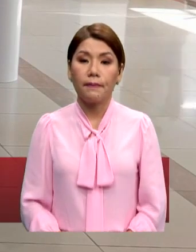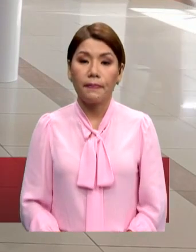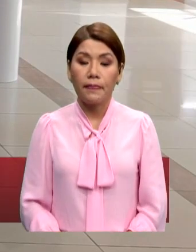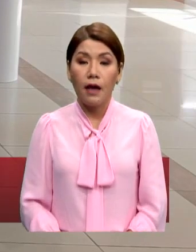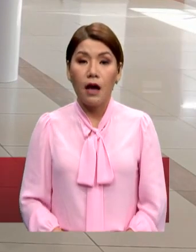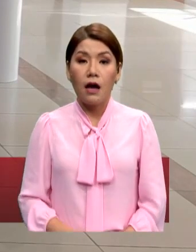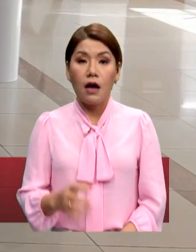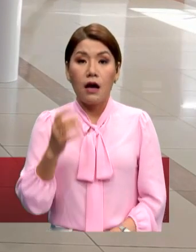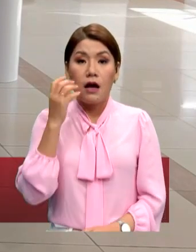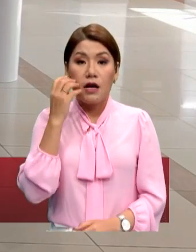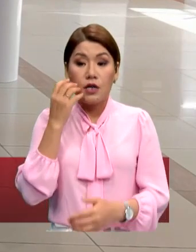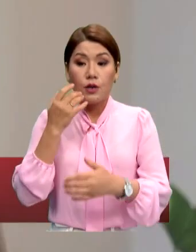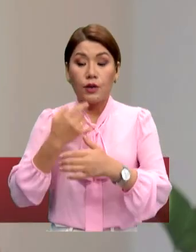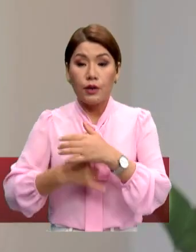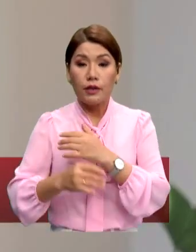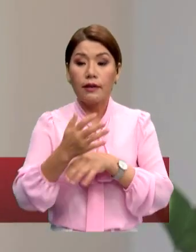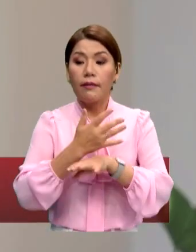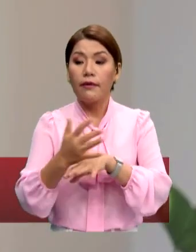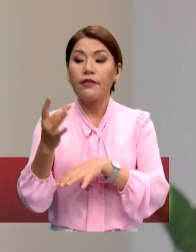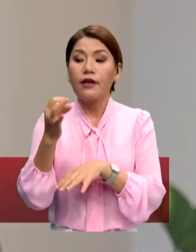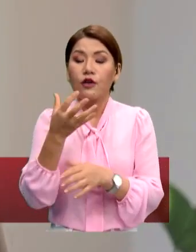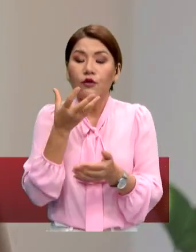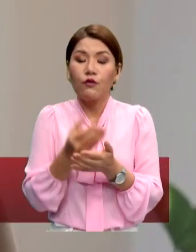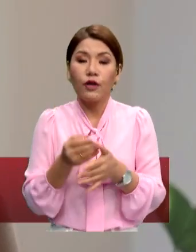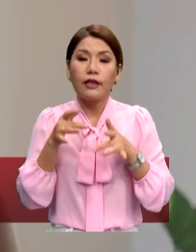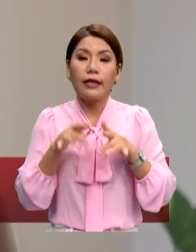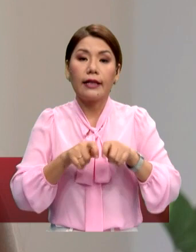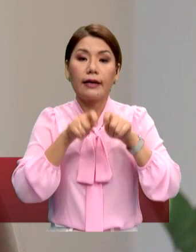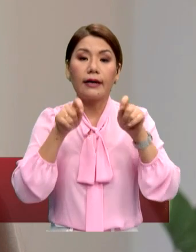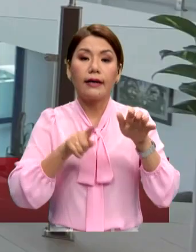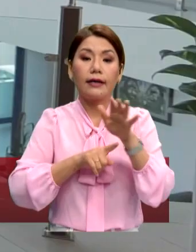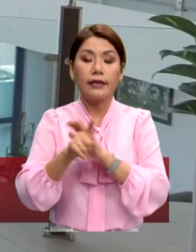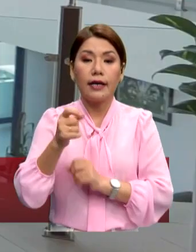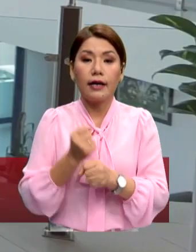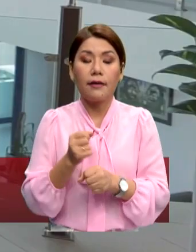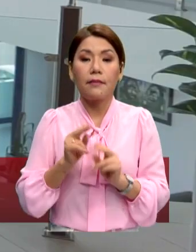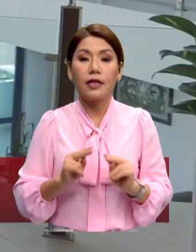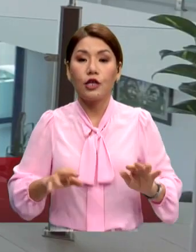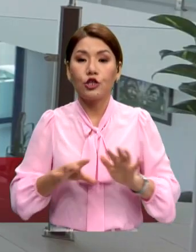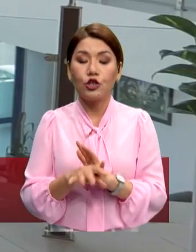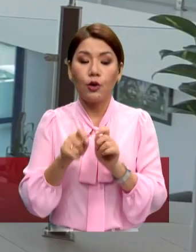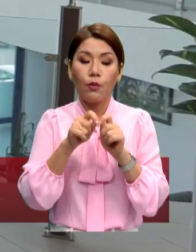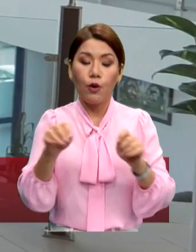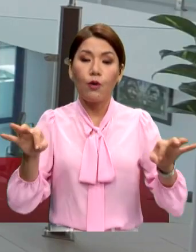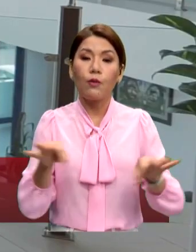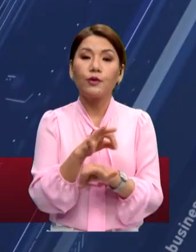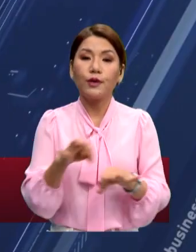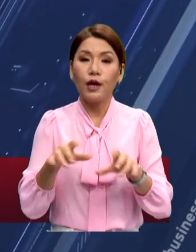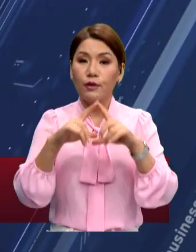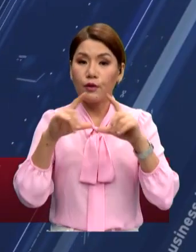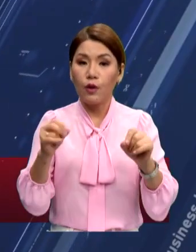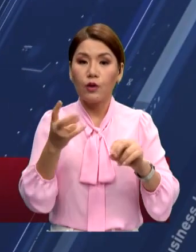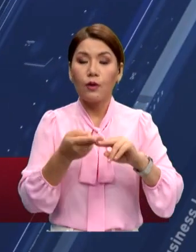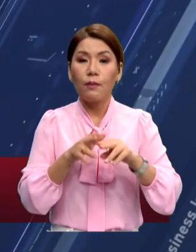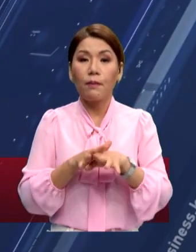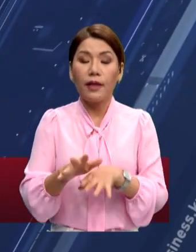Выйдя в декрет Павлодарка, Ангелина Фомина захотела начать свое дело. Педагог по профессии, девушка решила открыть музыкальную школу. Но